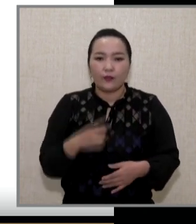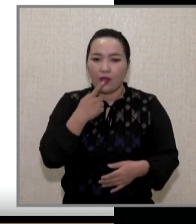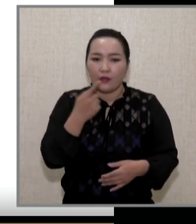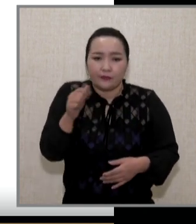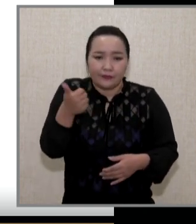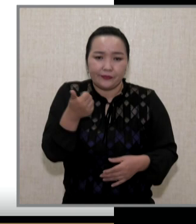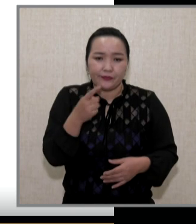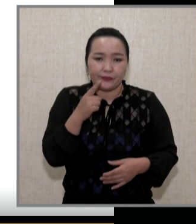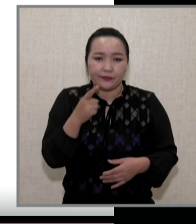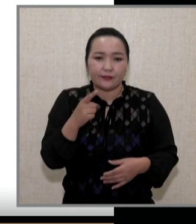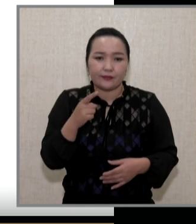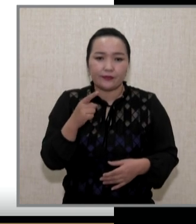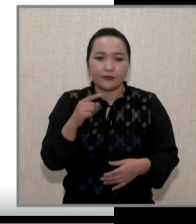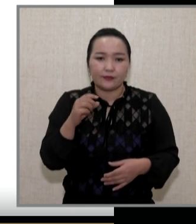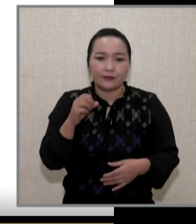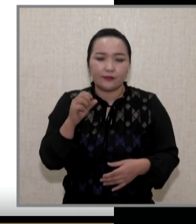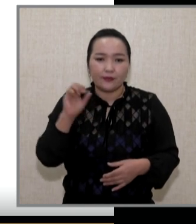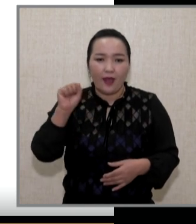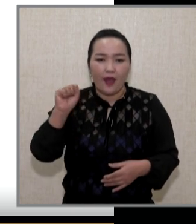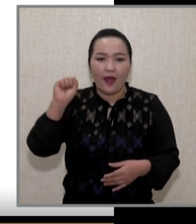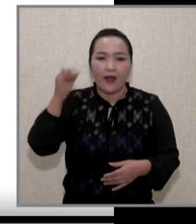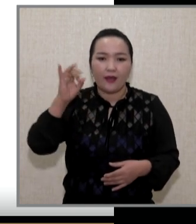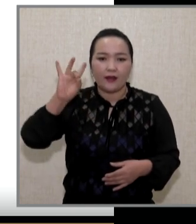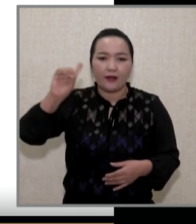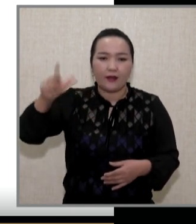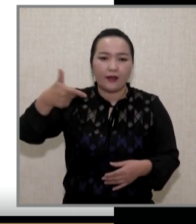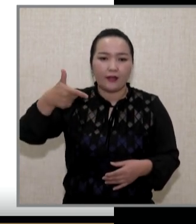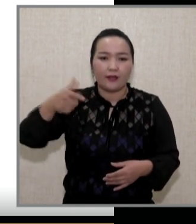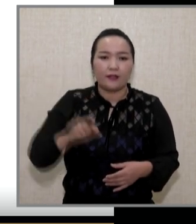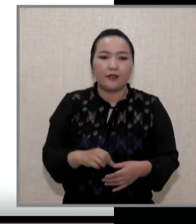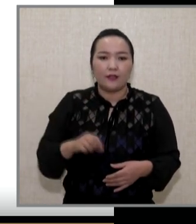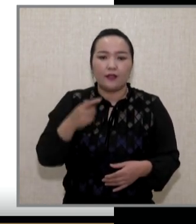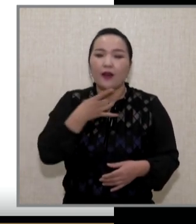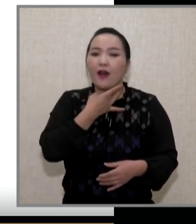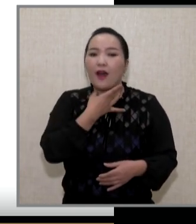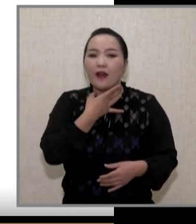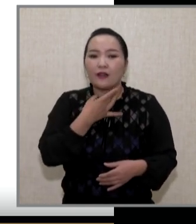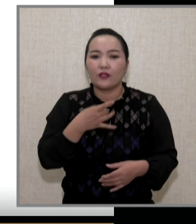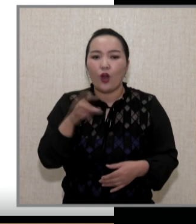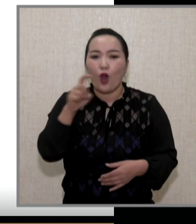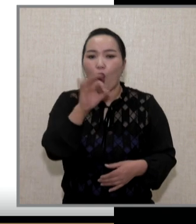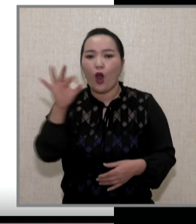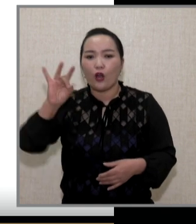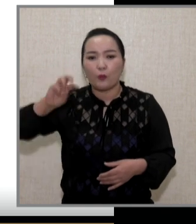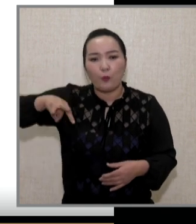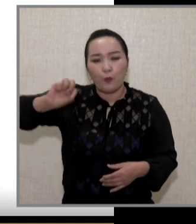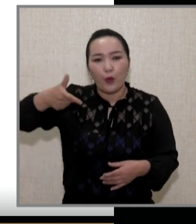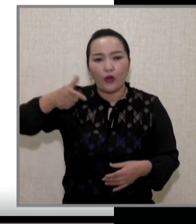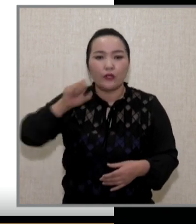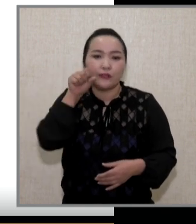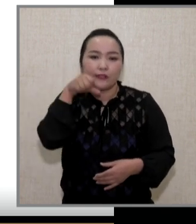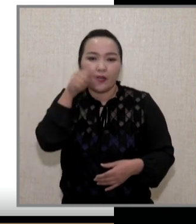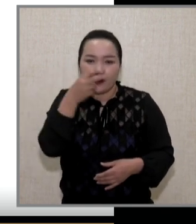нь хоормог, дараа нь тарг байгаа нь харагдаж байна. За харин цагаан идээний төрөл болох тослог идээнд маань хүүхдүүдийн маань идэх дуртай